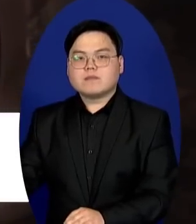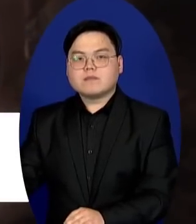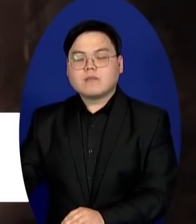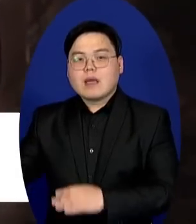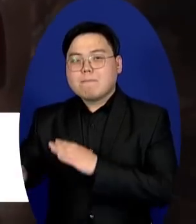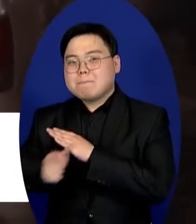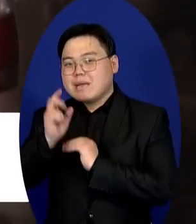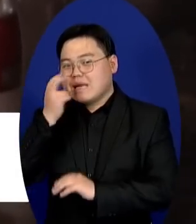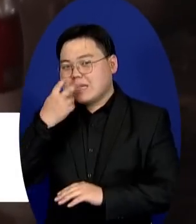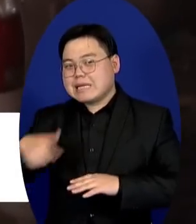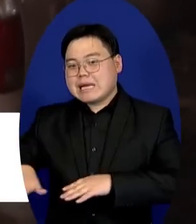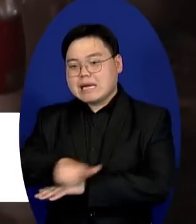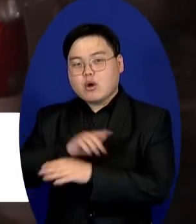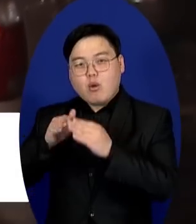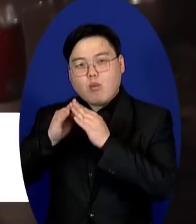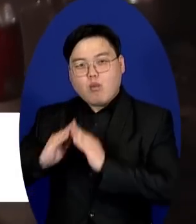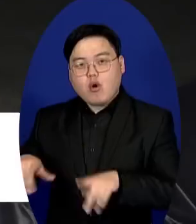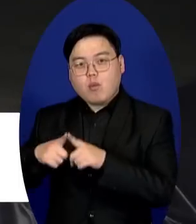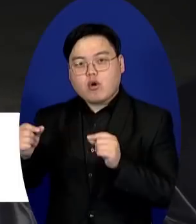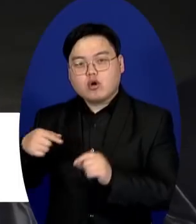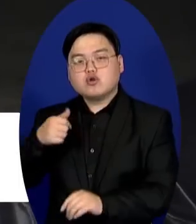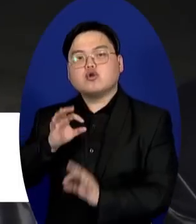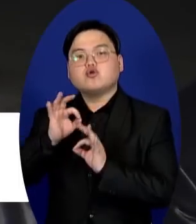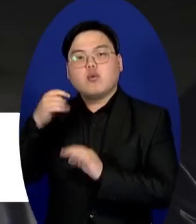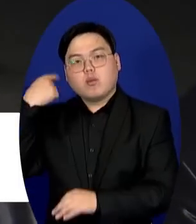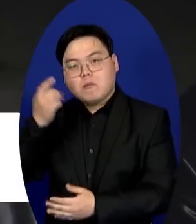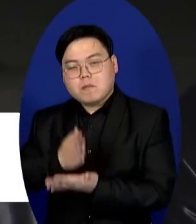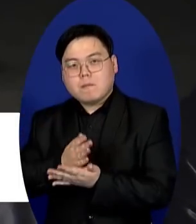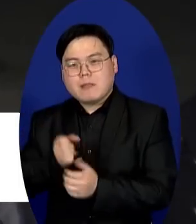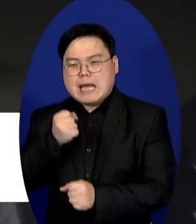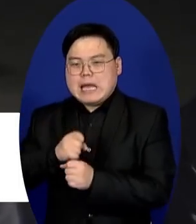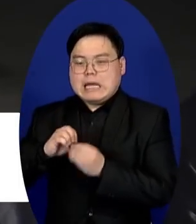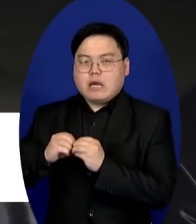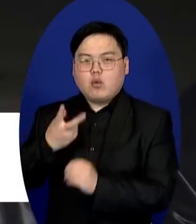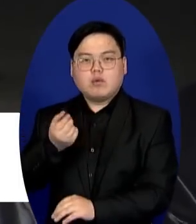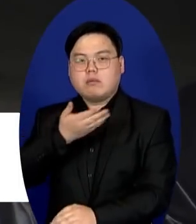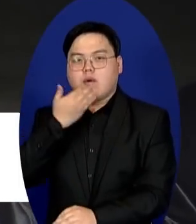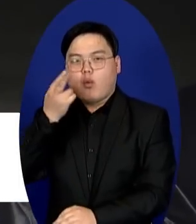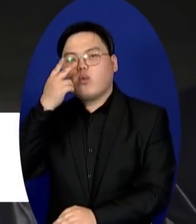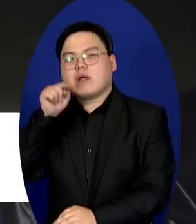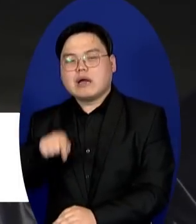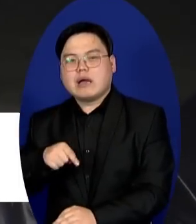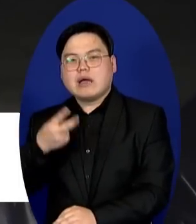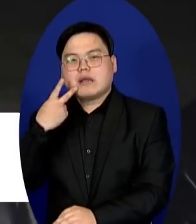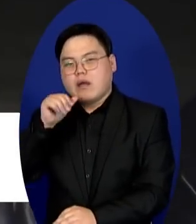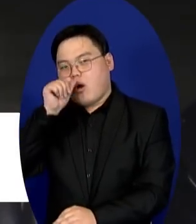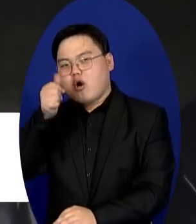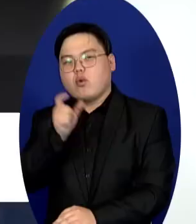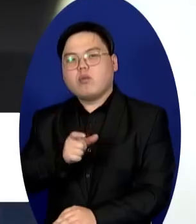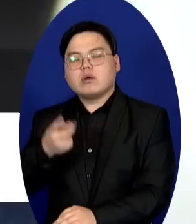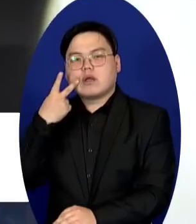Мэргэжлийн хяналтыг татан буулгах явдлыг зөв гэж бодож байна. Ажил ер нь явагдаггүй шүү дээ. Тэгээд нэг их залтай авсан байдаг шүү